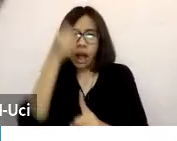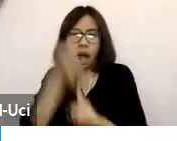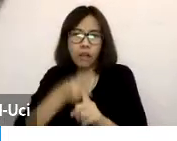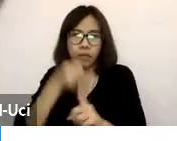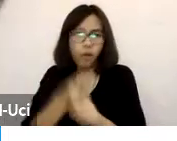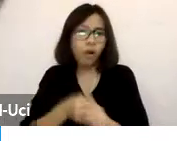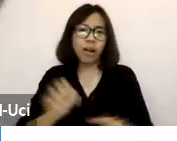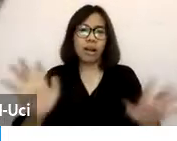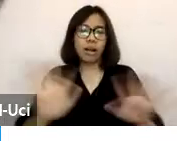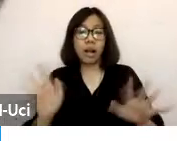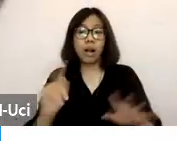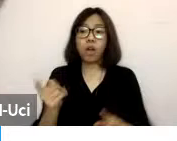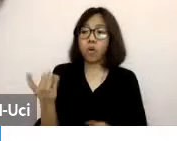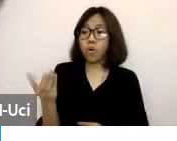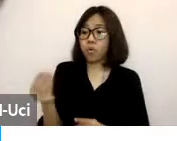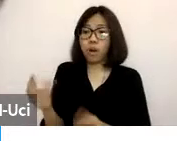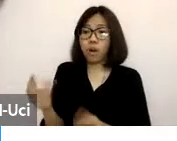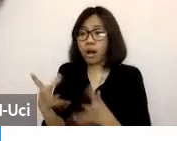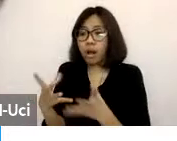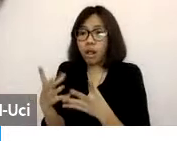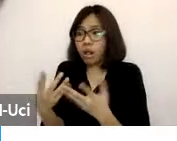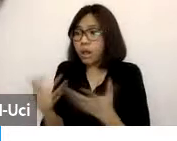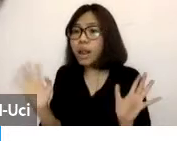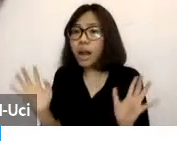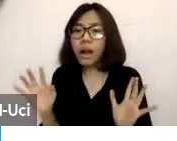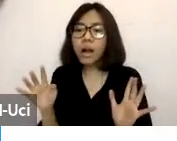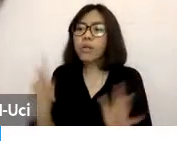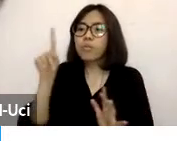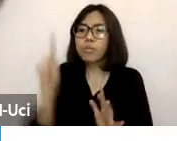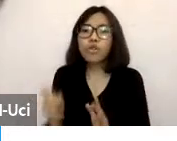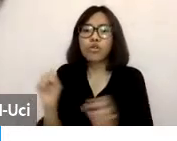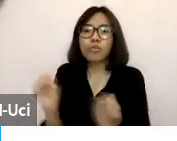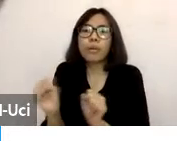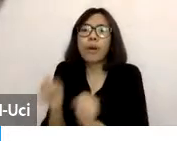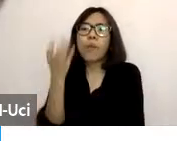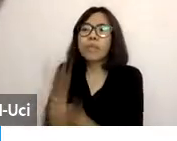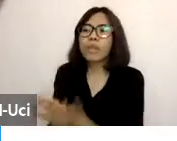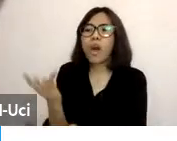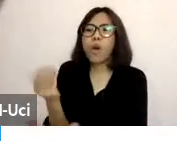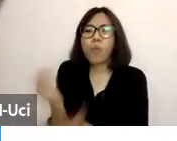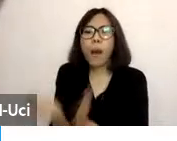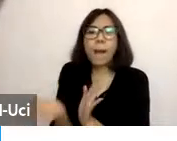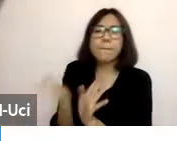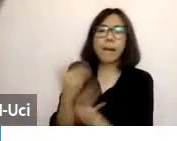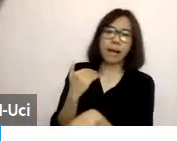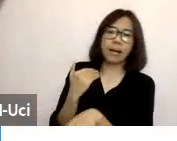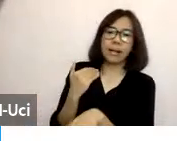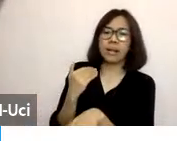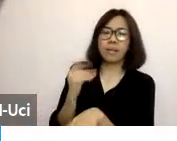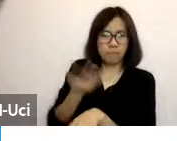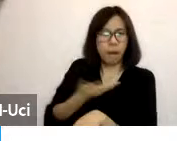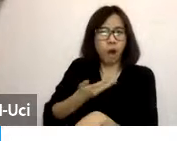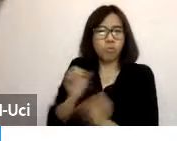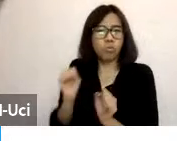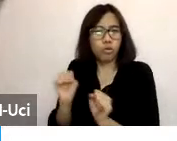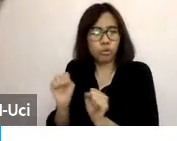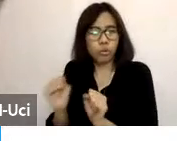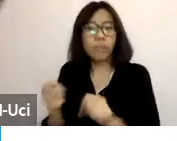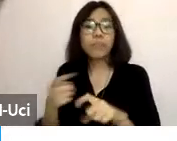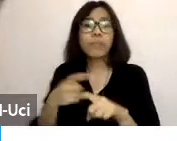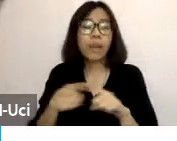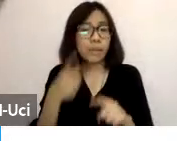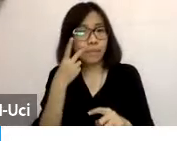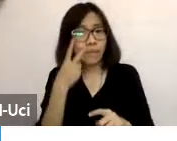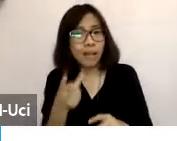ada satu komplain uang mereka adalah kembali nah hanya saja mungkin melihat kepada konteks apa namanya prosedur